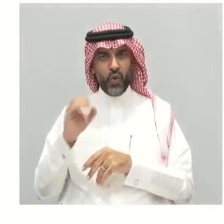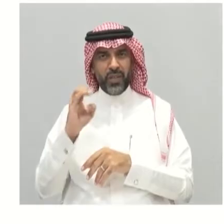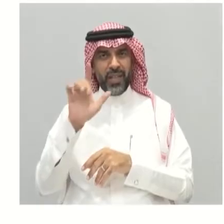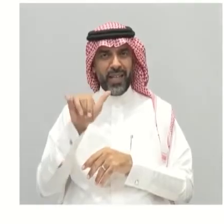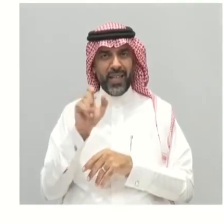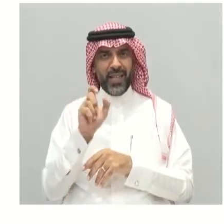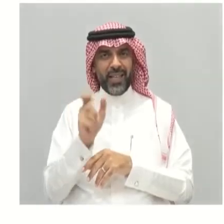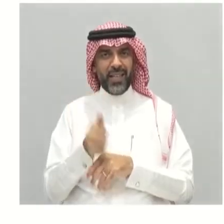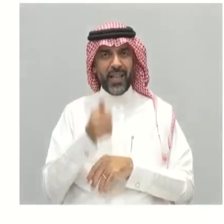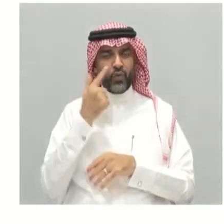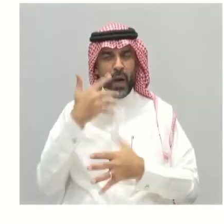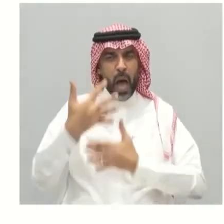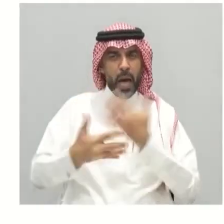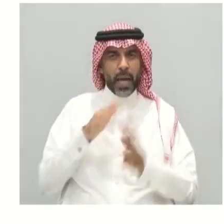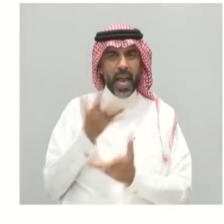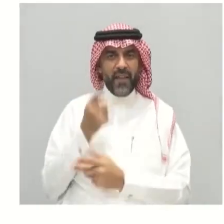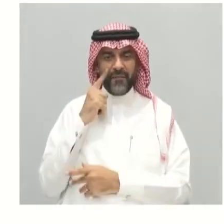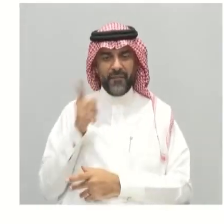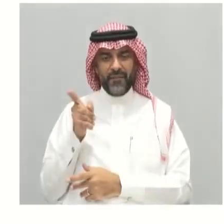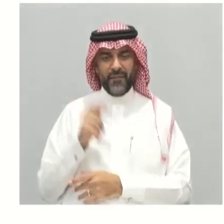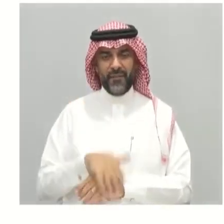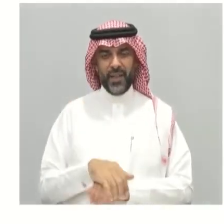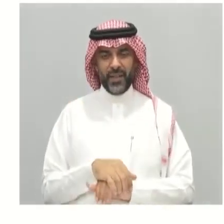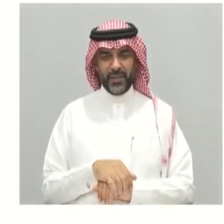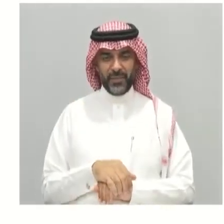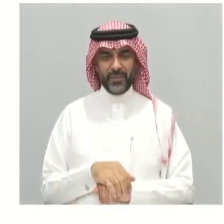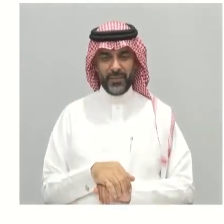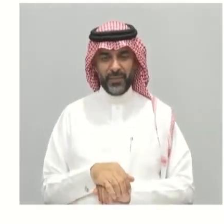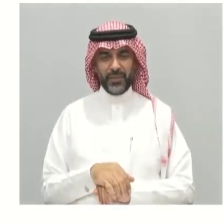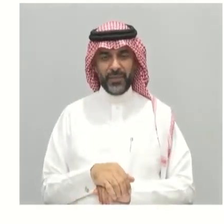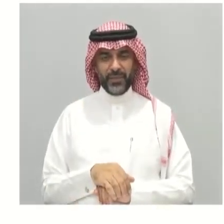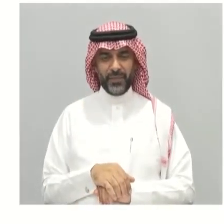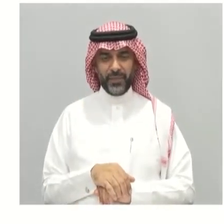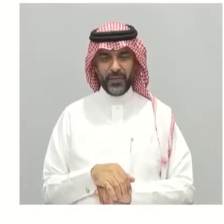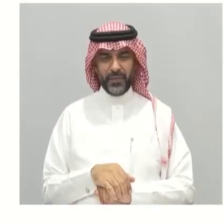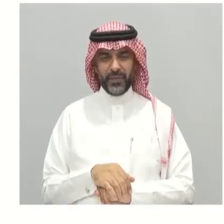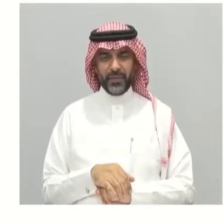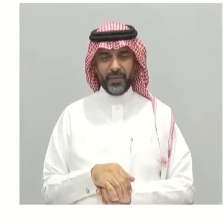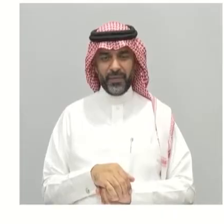خلال هذا الفيديو واليه حركه من خلال هذا الفيديو